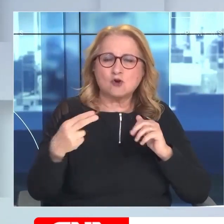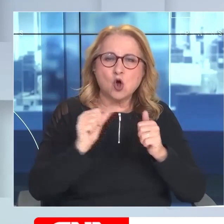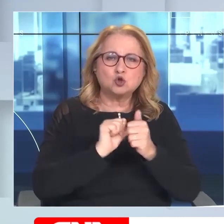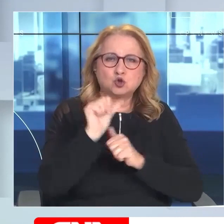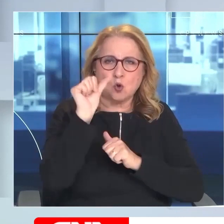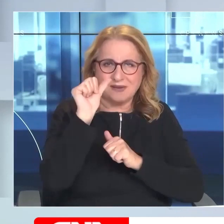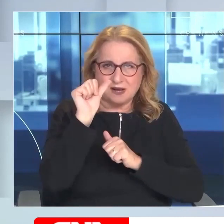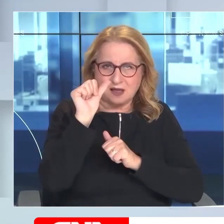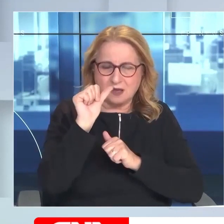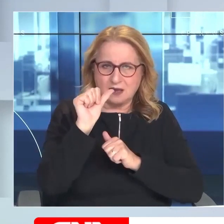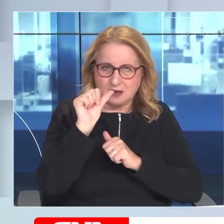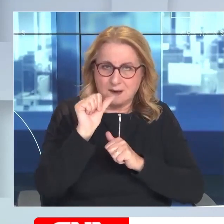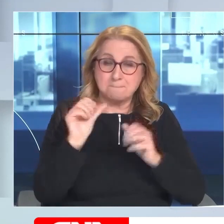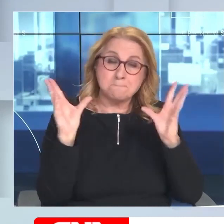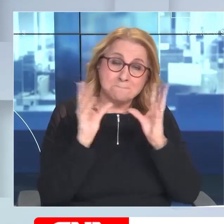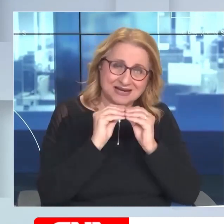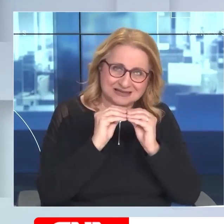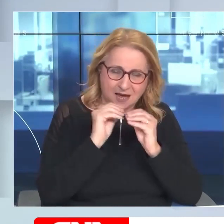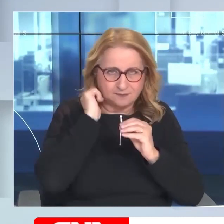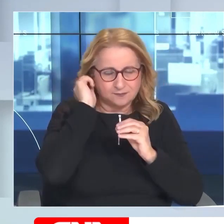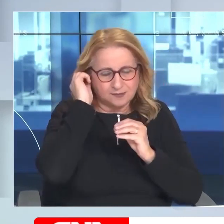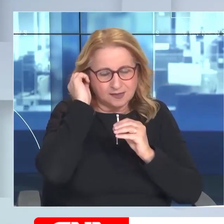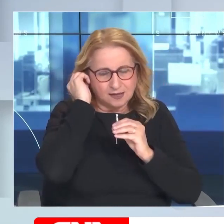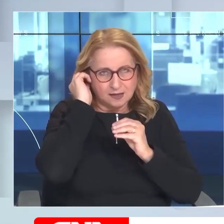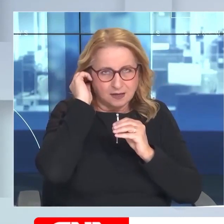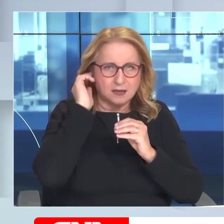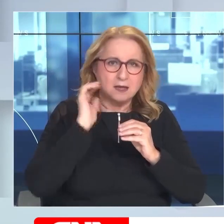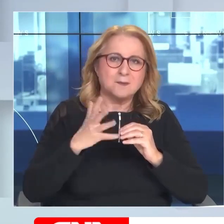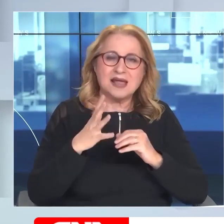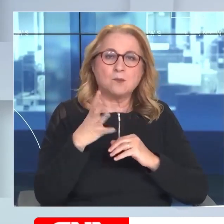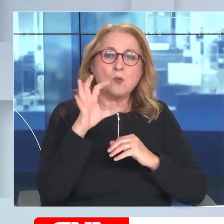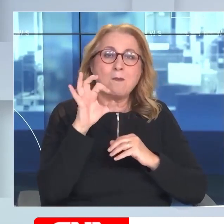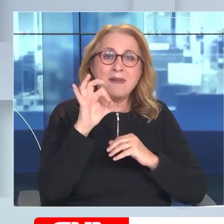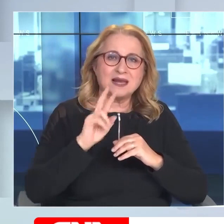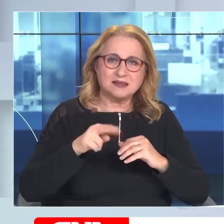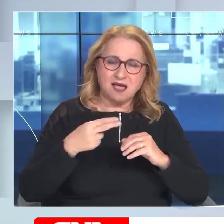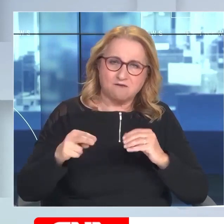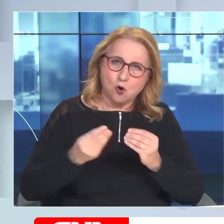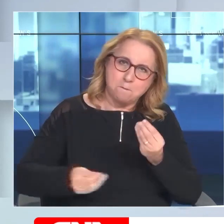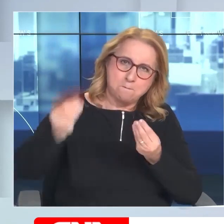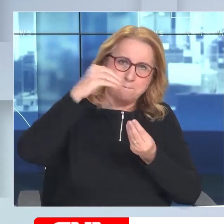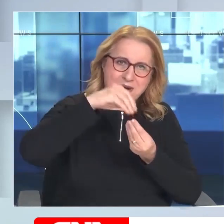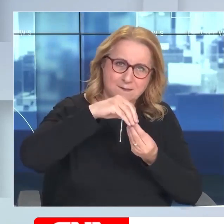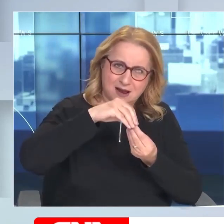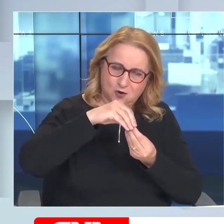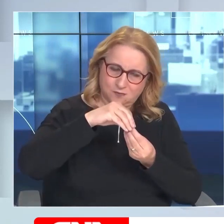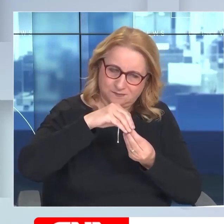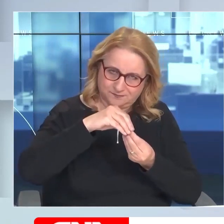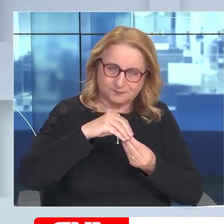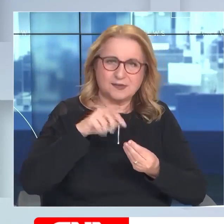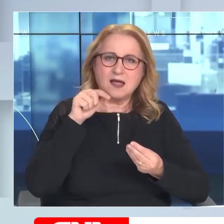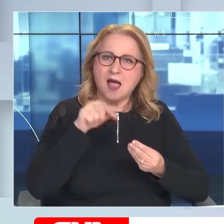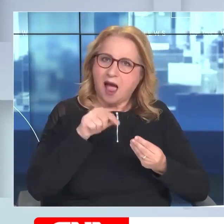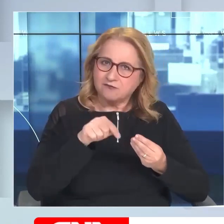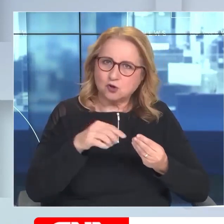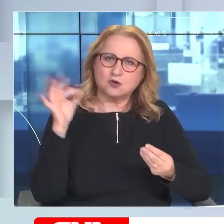για μια αύξηση 50 ευρώ σε ένα ποσό που, όπως θα ακούσουμε και στη συνέχεια, θα